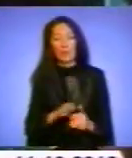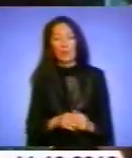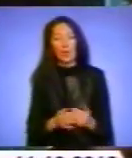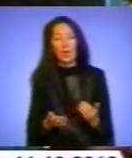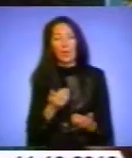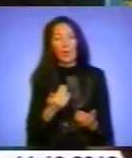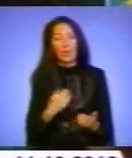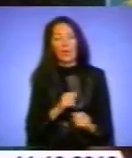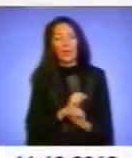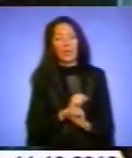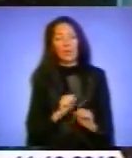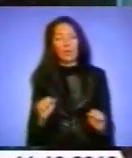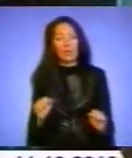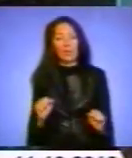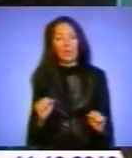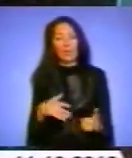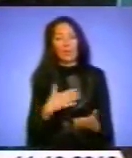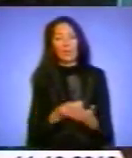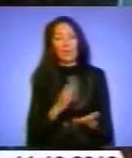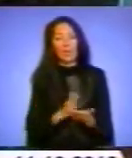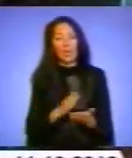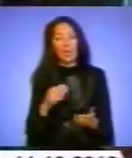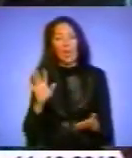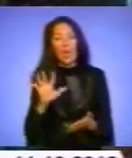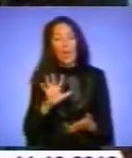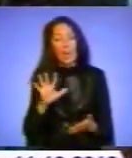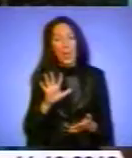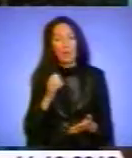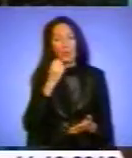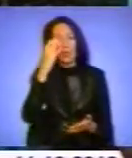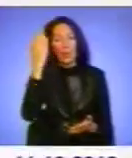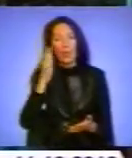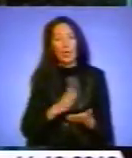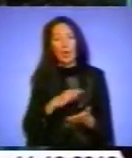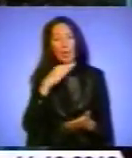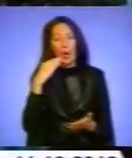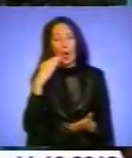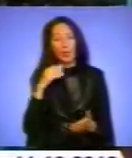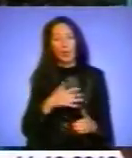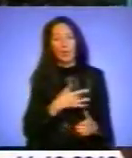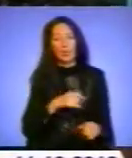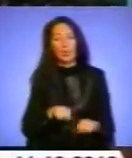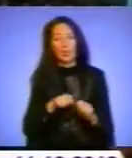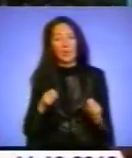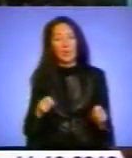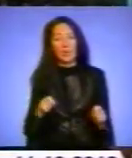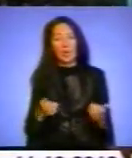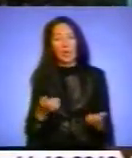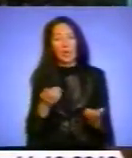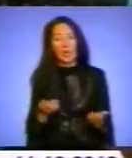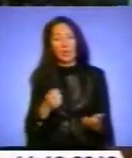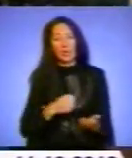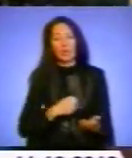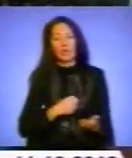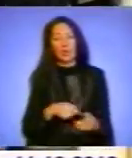це не відважу, бо своїх є п'ятеро, якого типу є багато. Серце відкрито, все, а, к сожалению, така